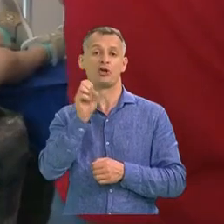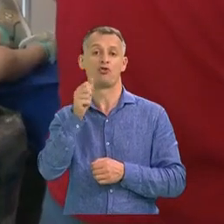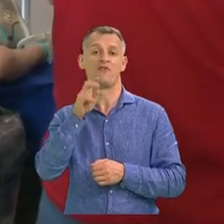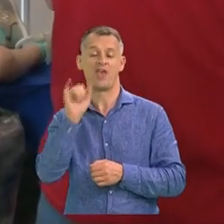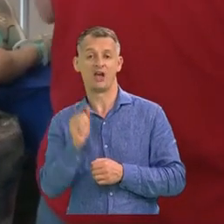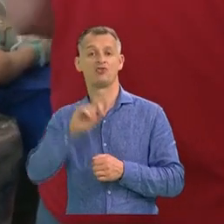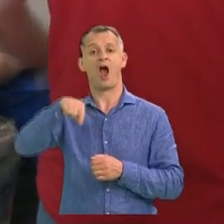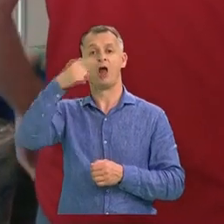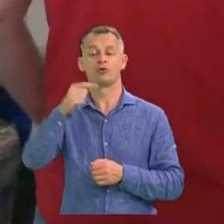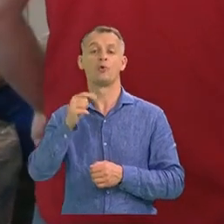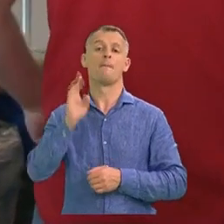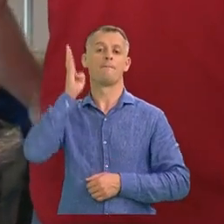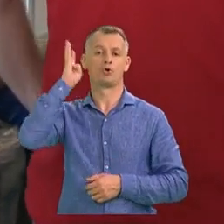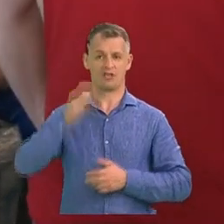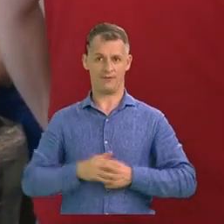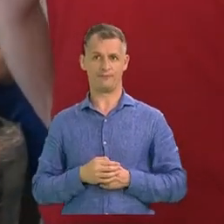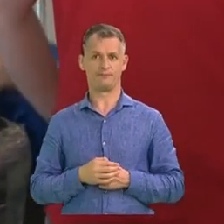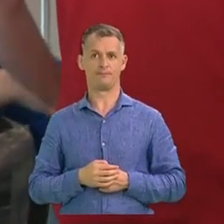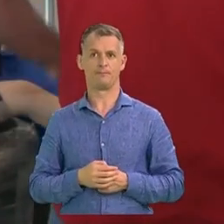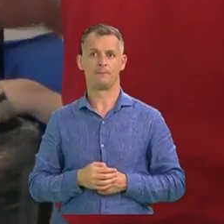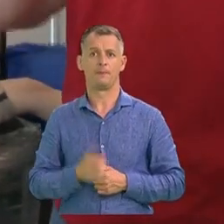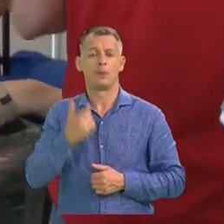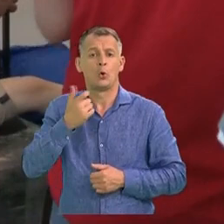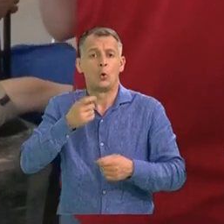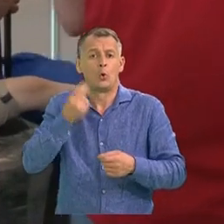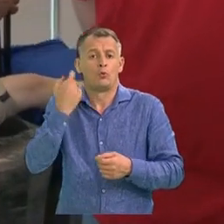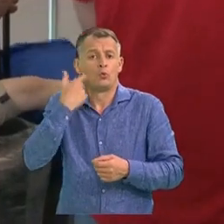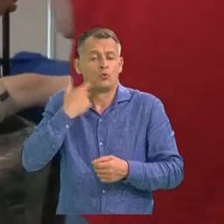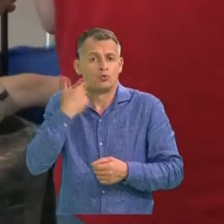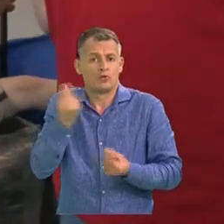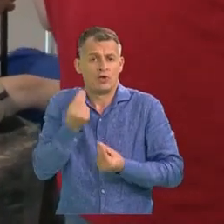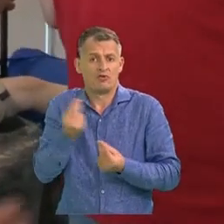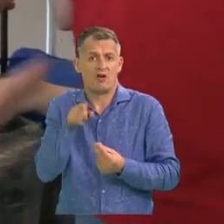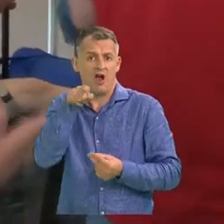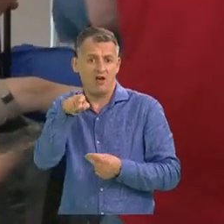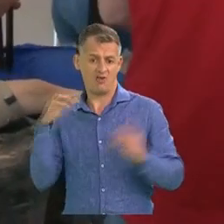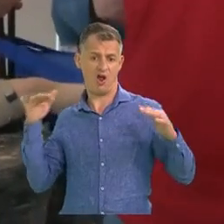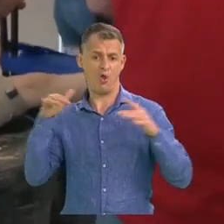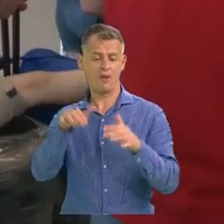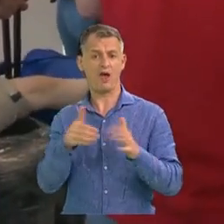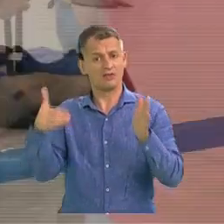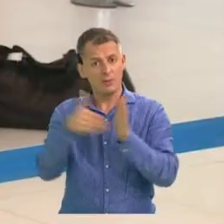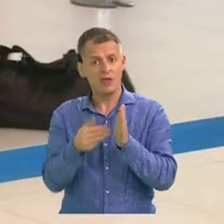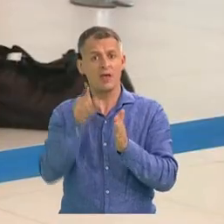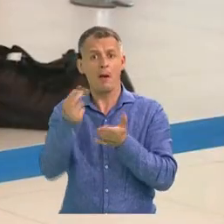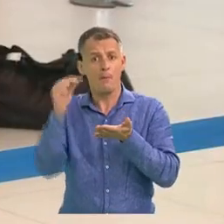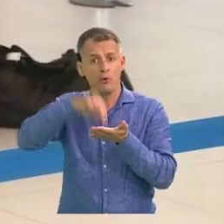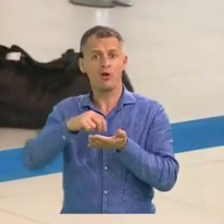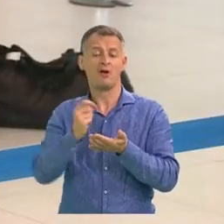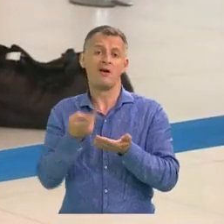mai aglomerat, deci nu știu de ce, dar numai la casele astea e aglomerat. Ar trebui să mai pună încă două case, măcar